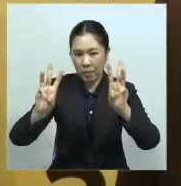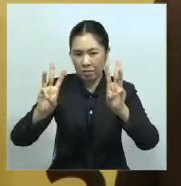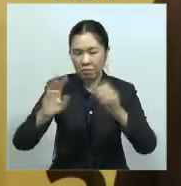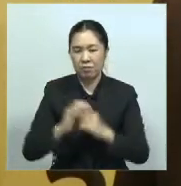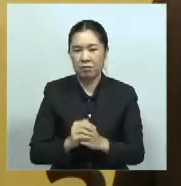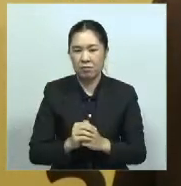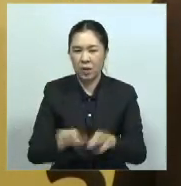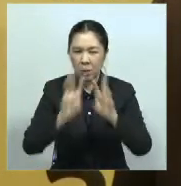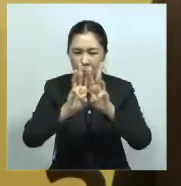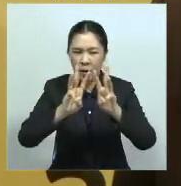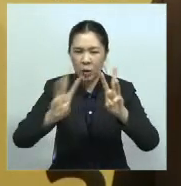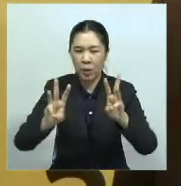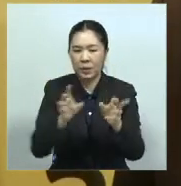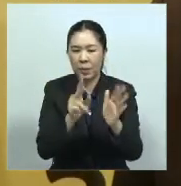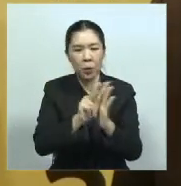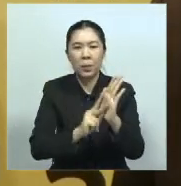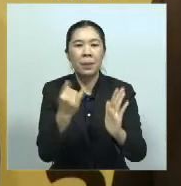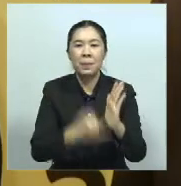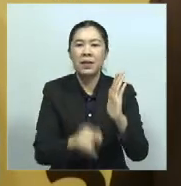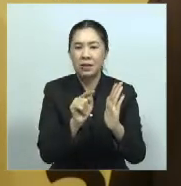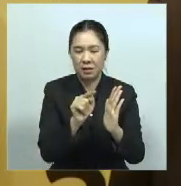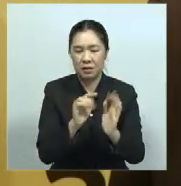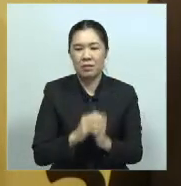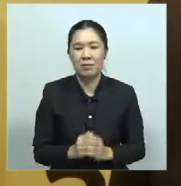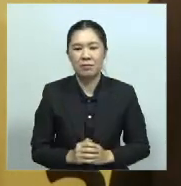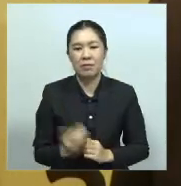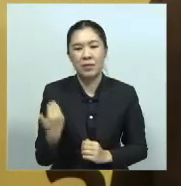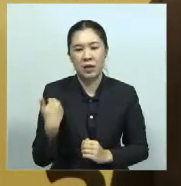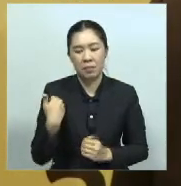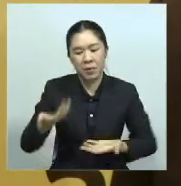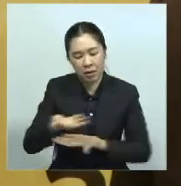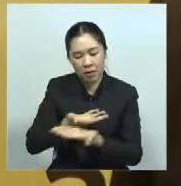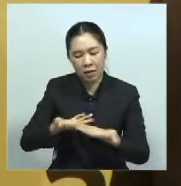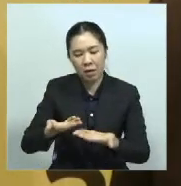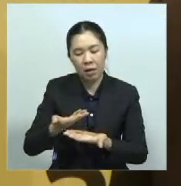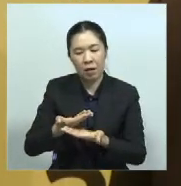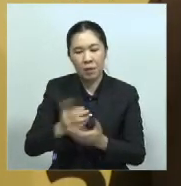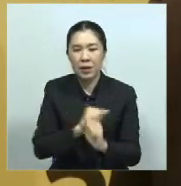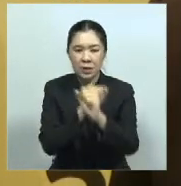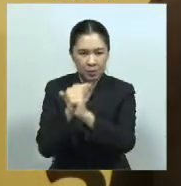Dark Web พวกนี้ครับเหมือนกันเราก็เลยถึงมีการแลกเปลี่ยนเพื่อที่จะร่วมกันสกัดกั้นตรงนี้ครับ